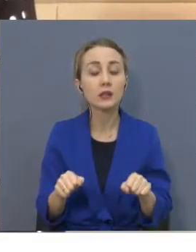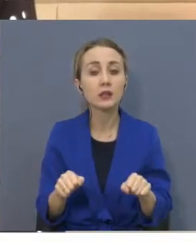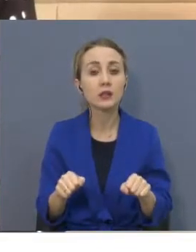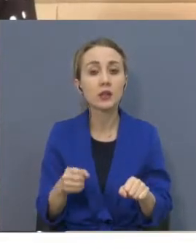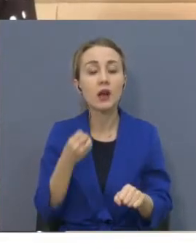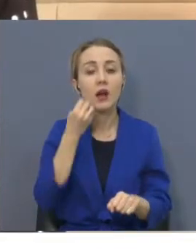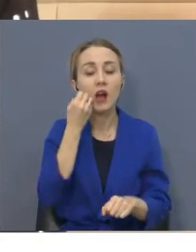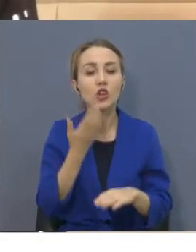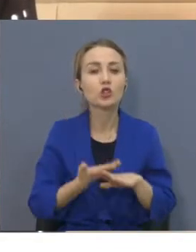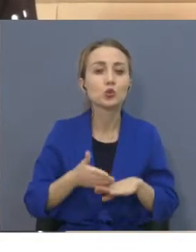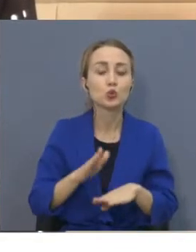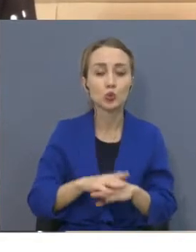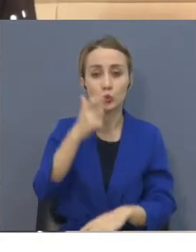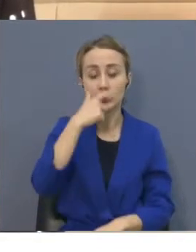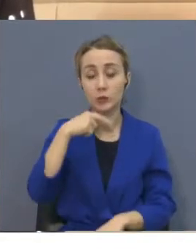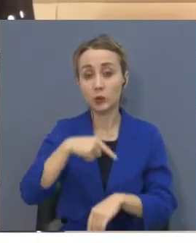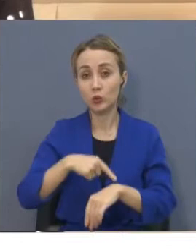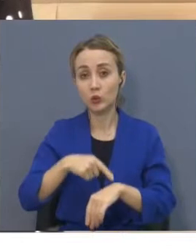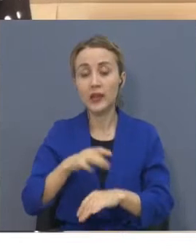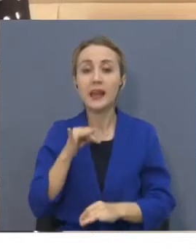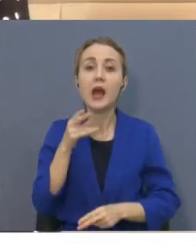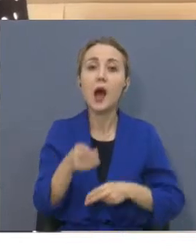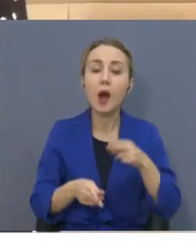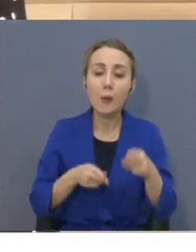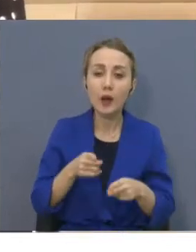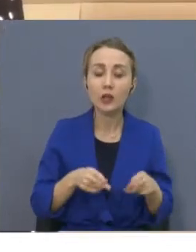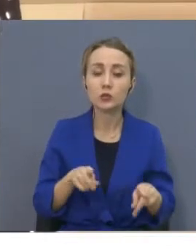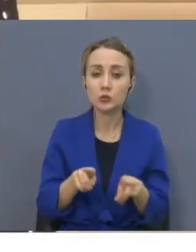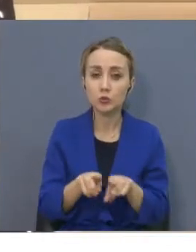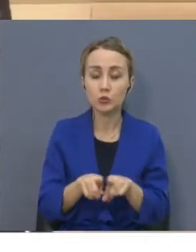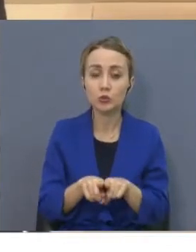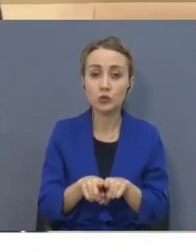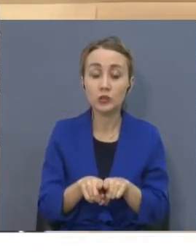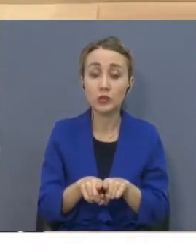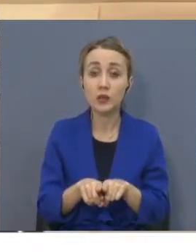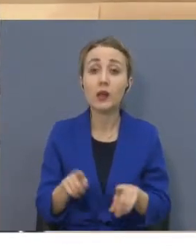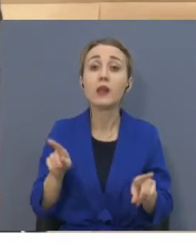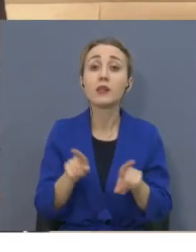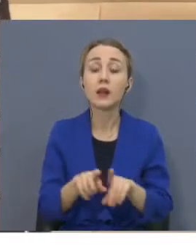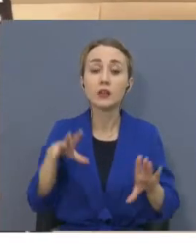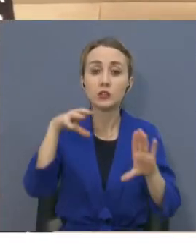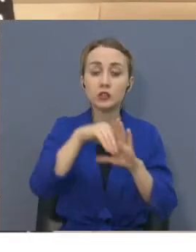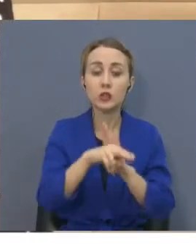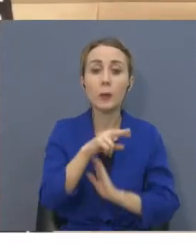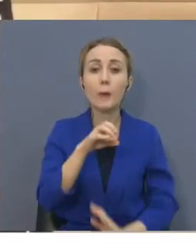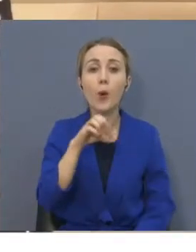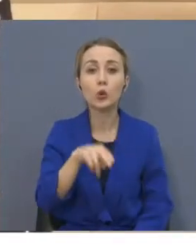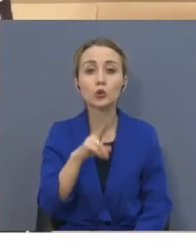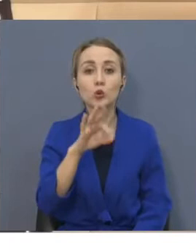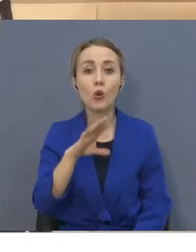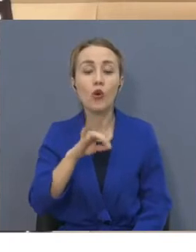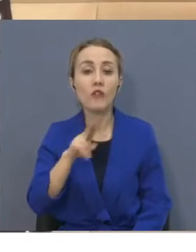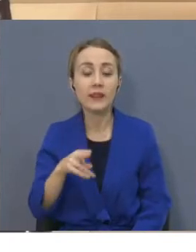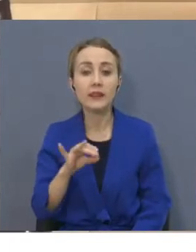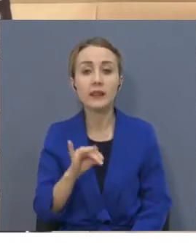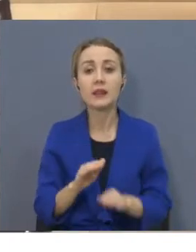острых состояний и оперативный вмешательств по основному профилю. Также у нас реабилитация постковида и